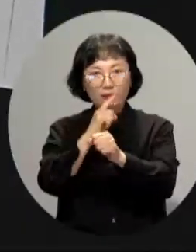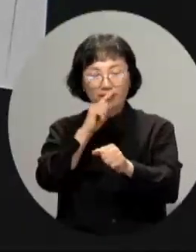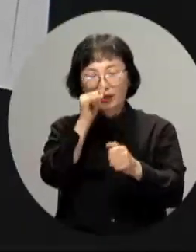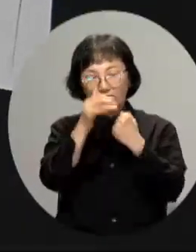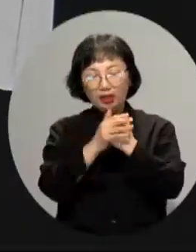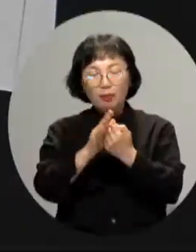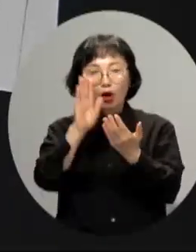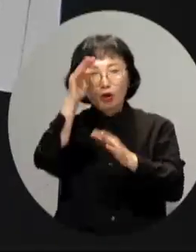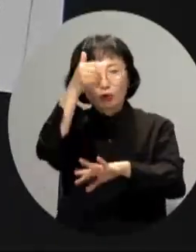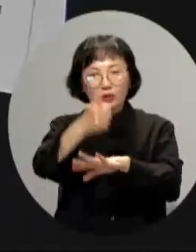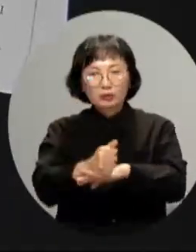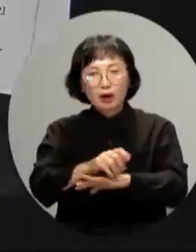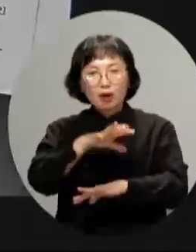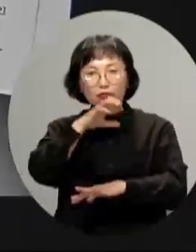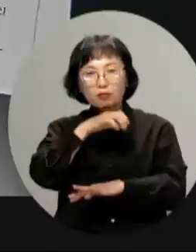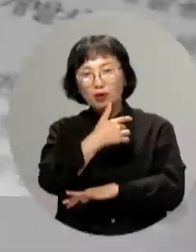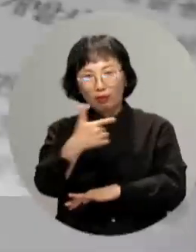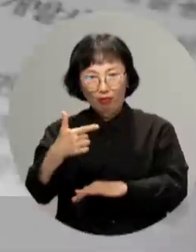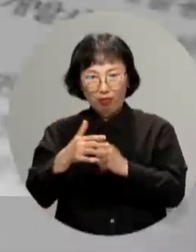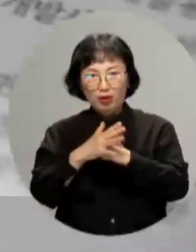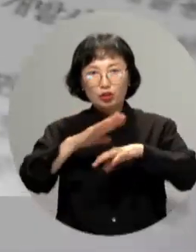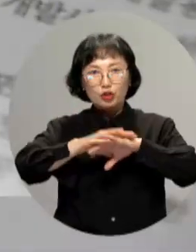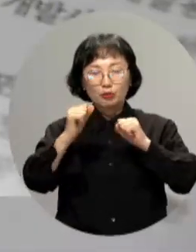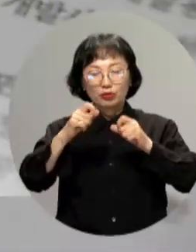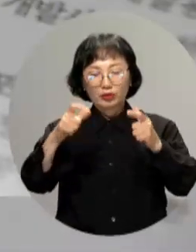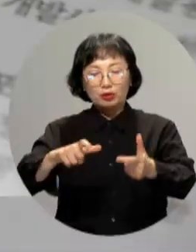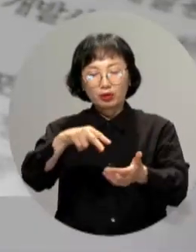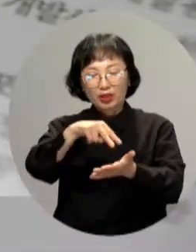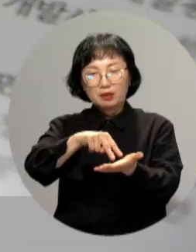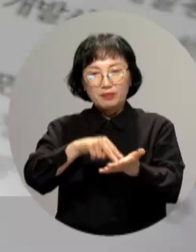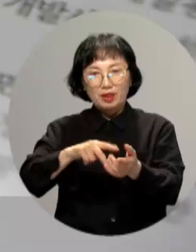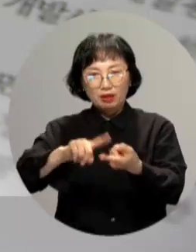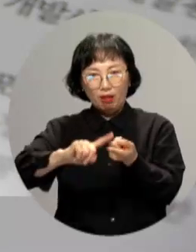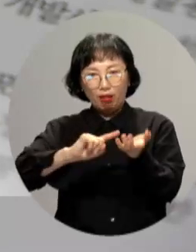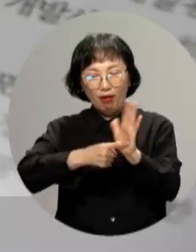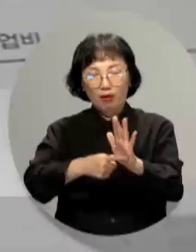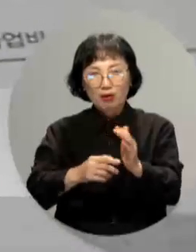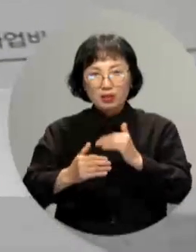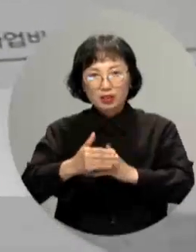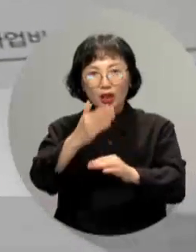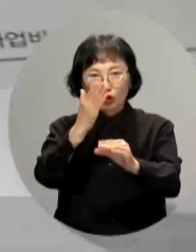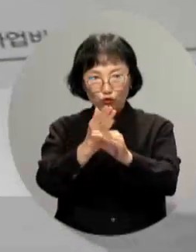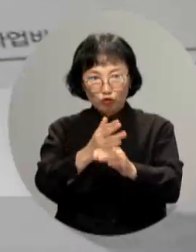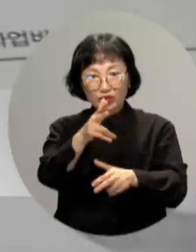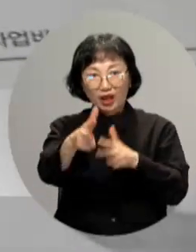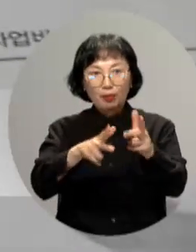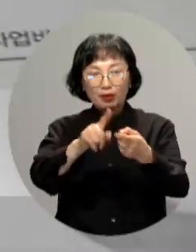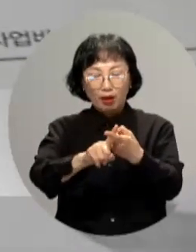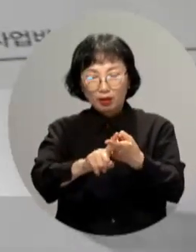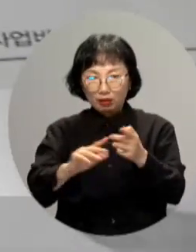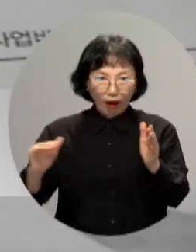후폭풍도 우려됩니다. 전라북도는 입장문을 통해 이미 진행 중인 사업을 의도적으로 늦추는 일은